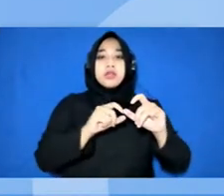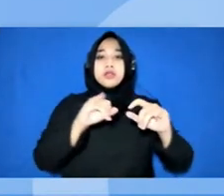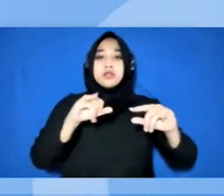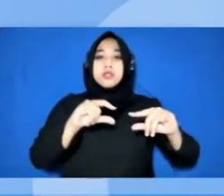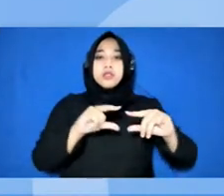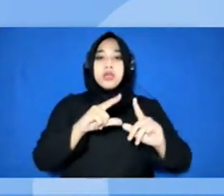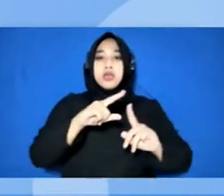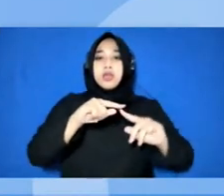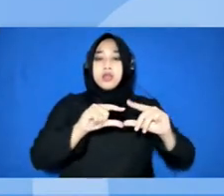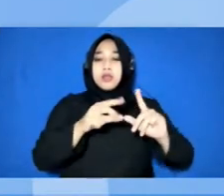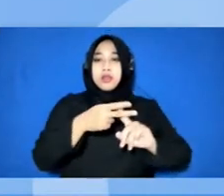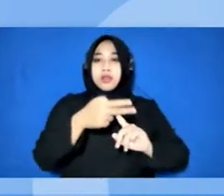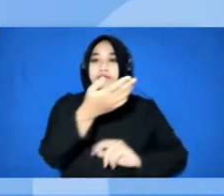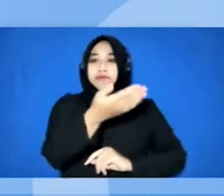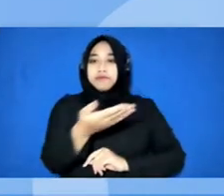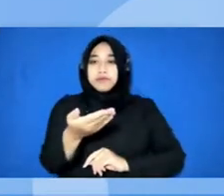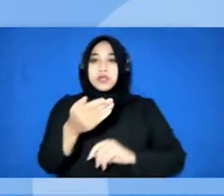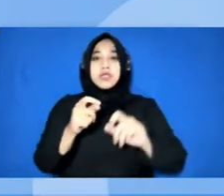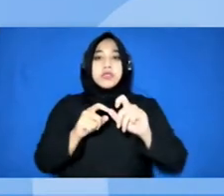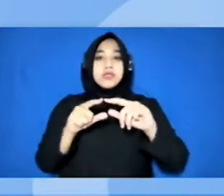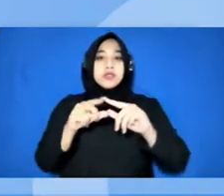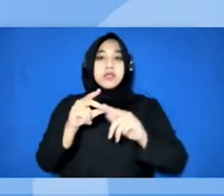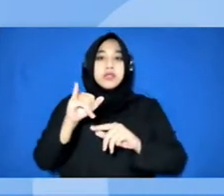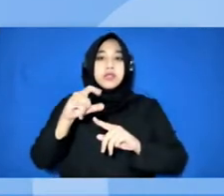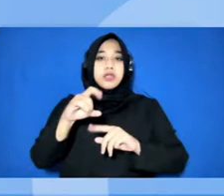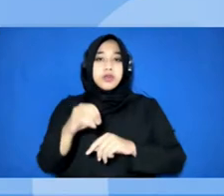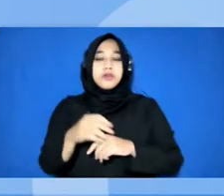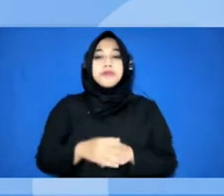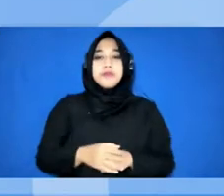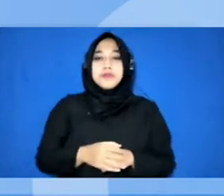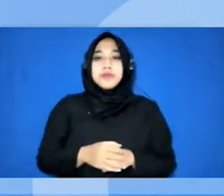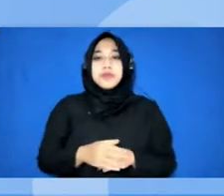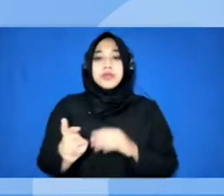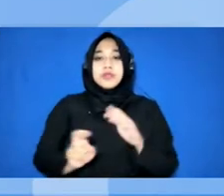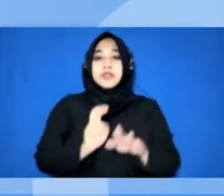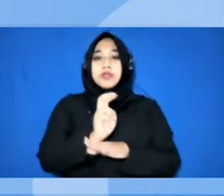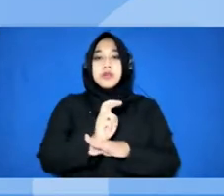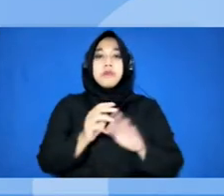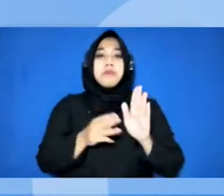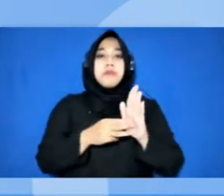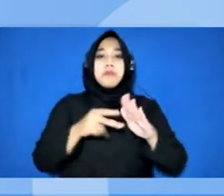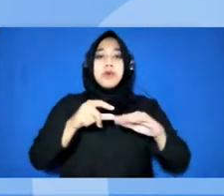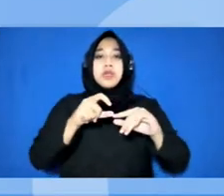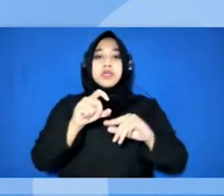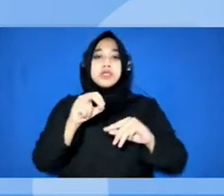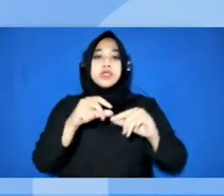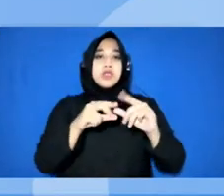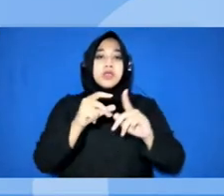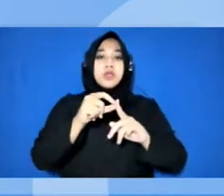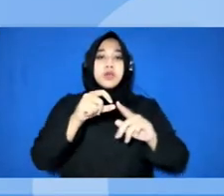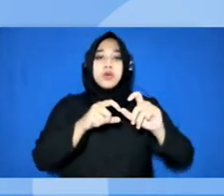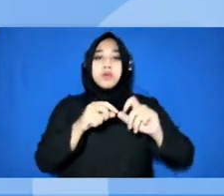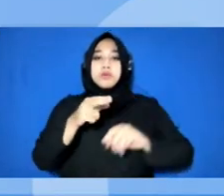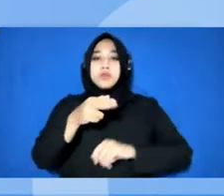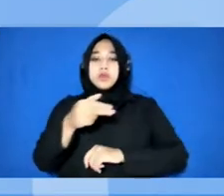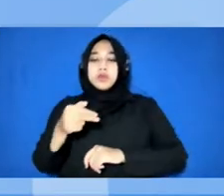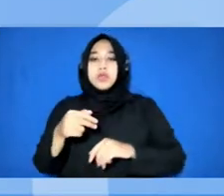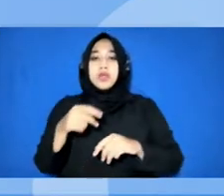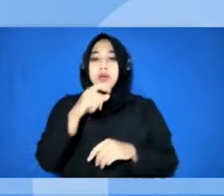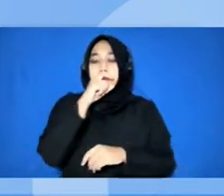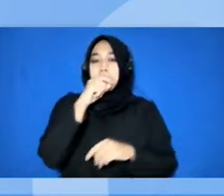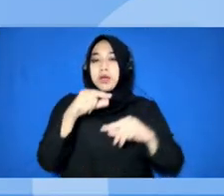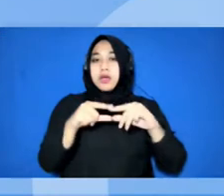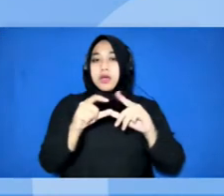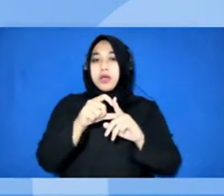Hana Satrio. Yang kami hormati Direktur Eksekutif Mercy Corps Indonesia, Bapak Adi Sukadis. Yang